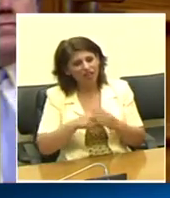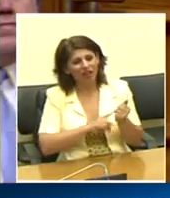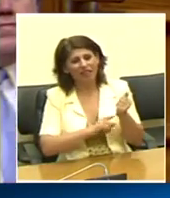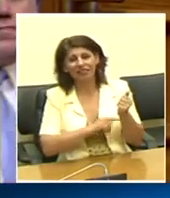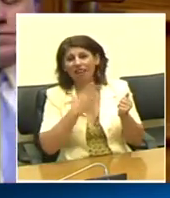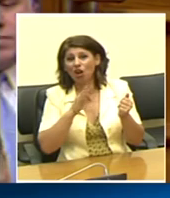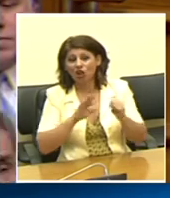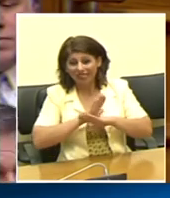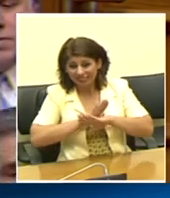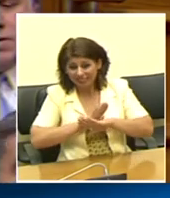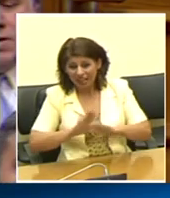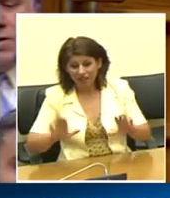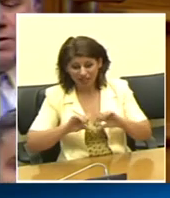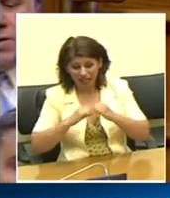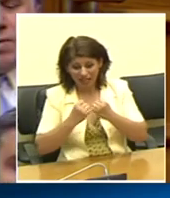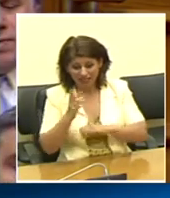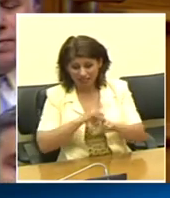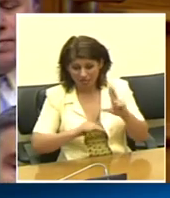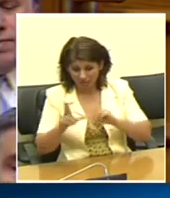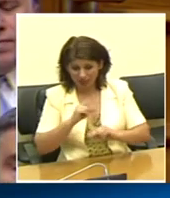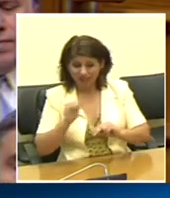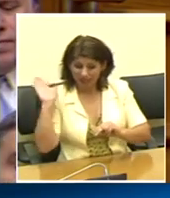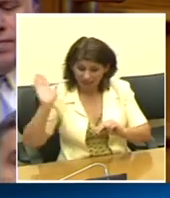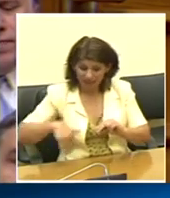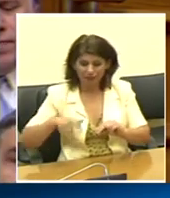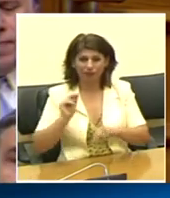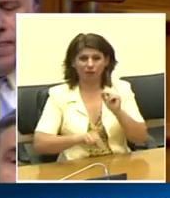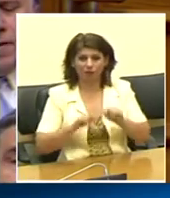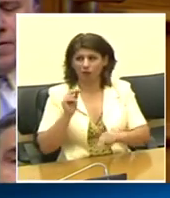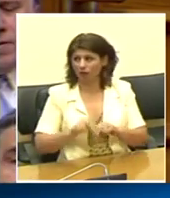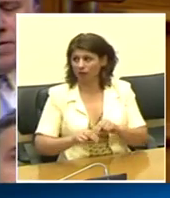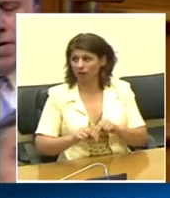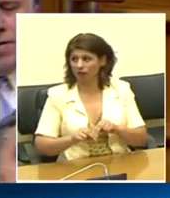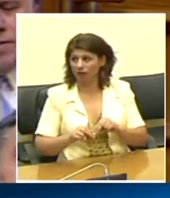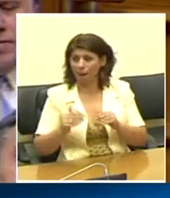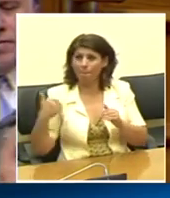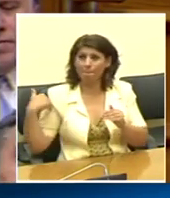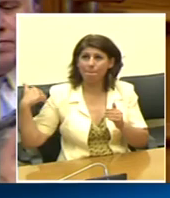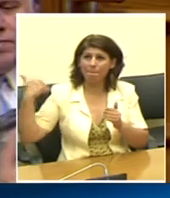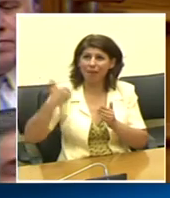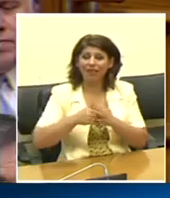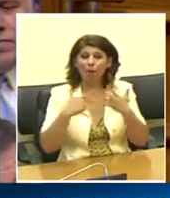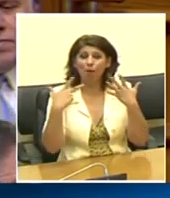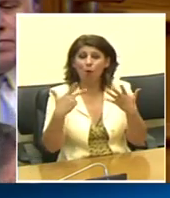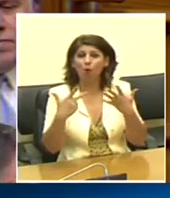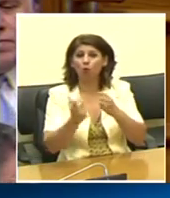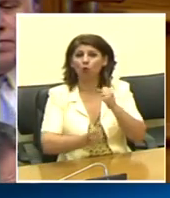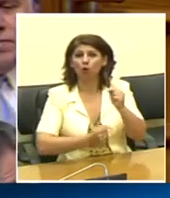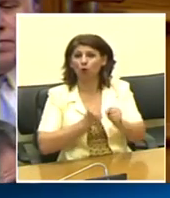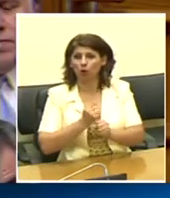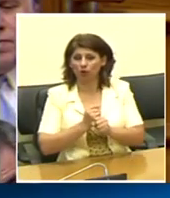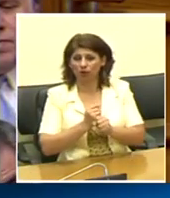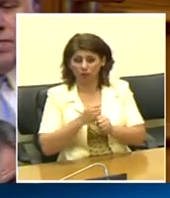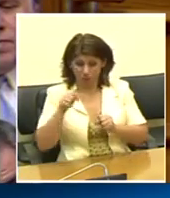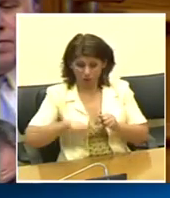η τελευταία συνεδρίαση και η τελευταία ψηφοφορία μετά από 8 ολόκληρα χρόνια που σε